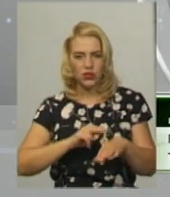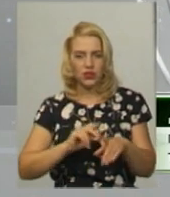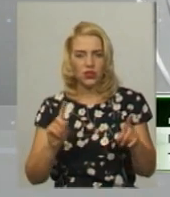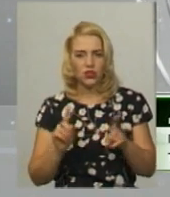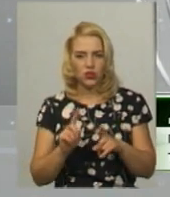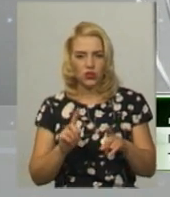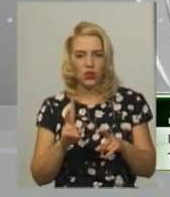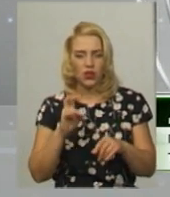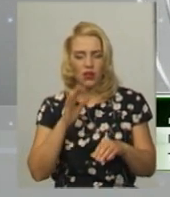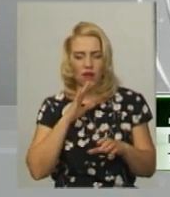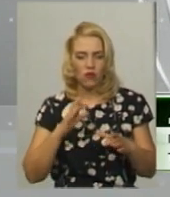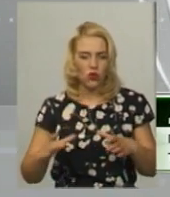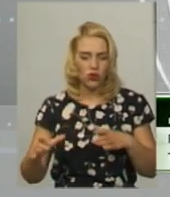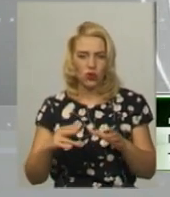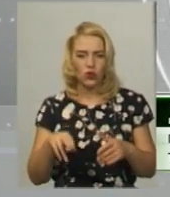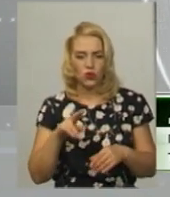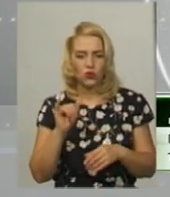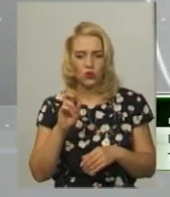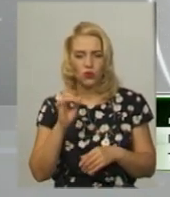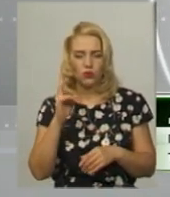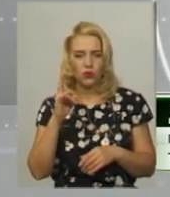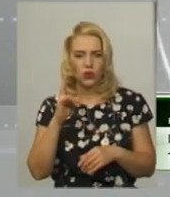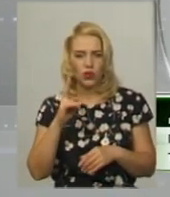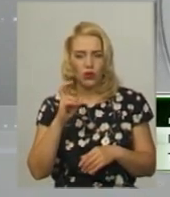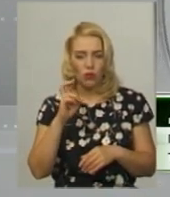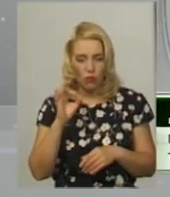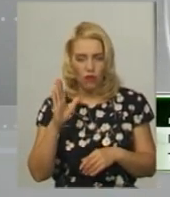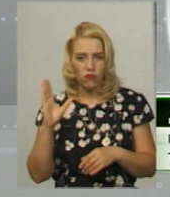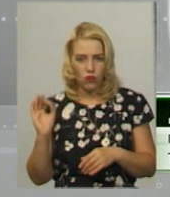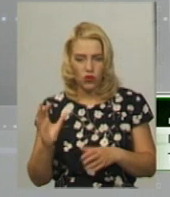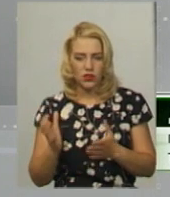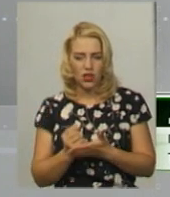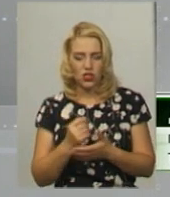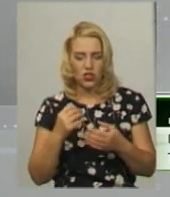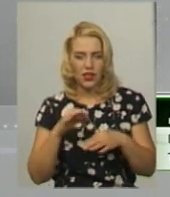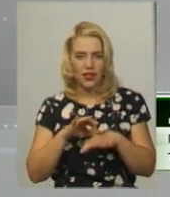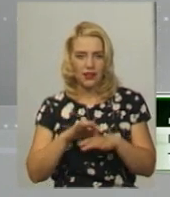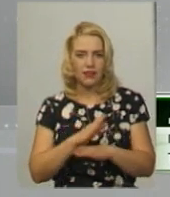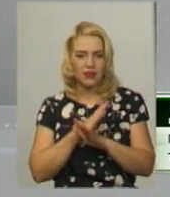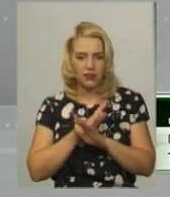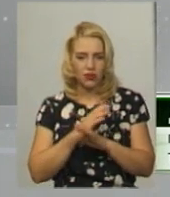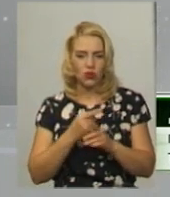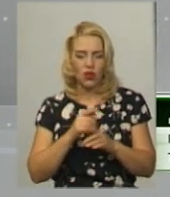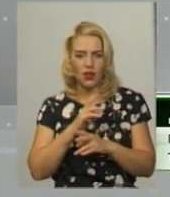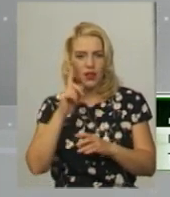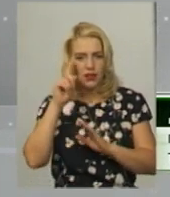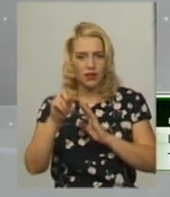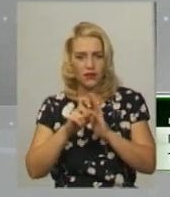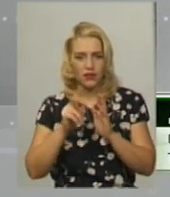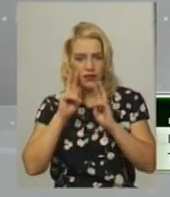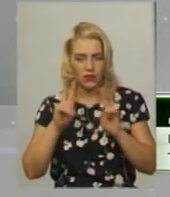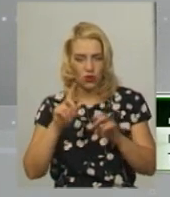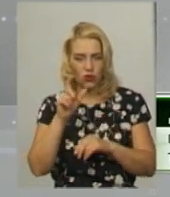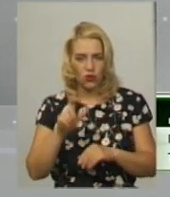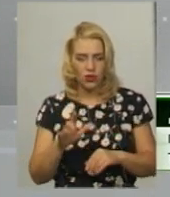що на Дубіневському водосховищі знайшли тіло невстановленої особи. На місце події було одразу